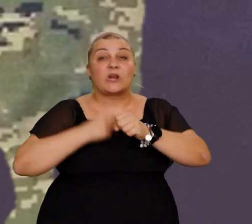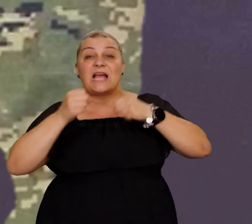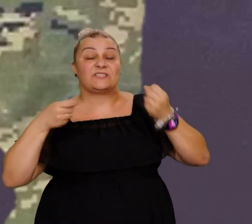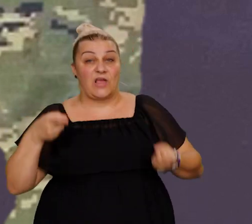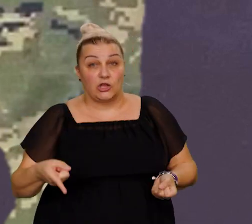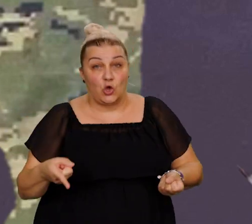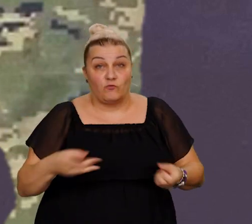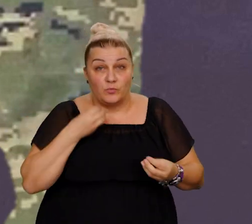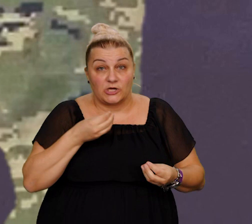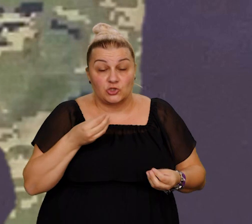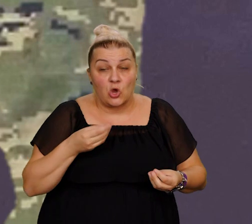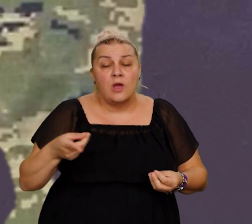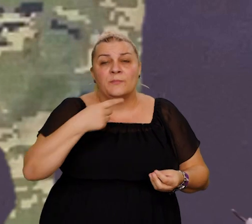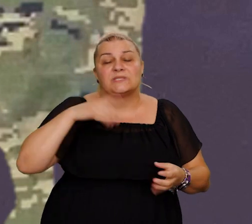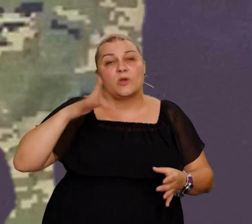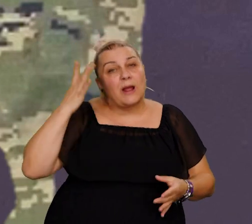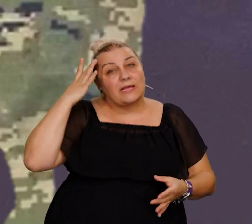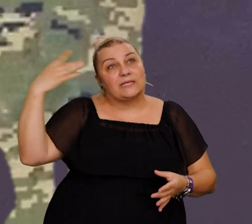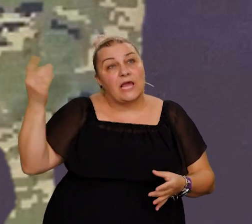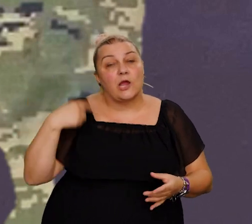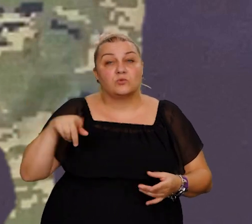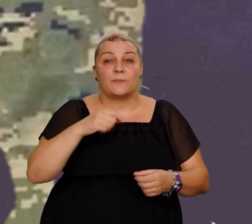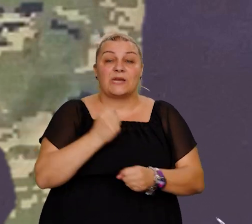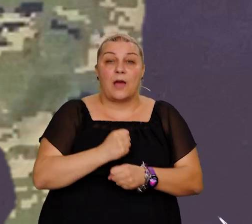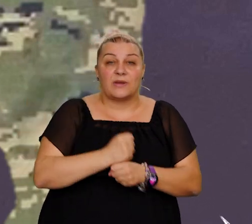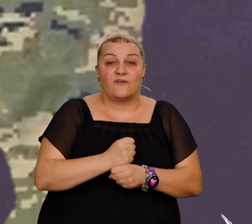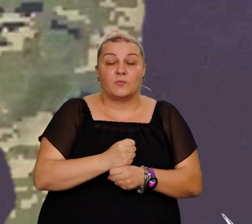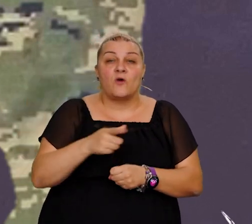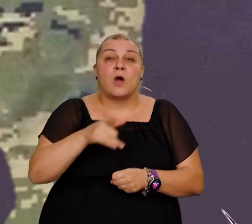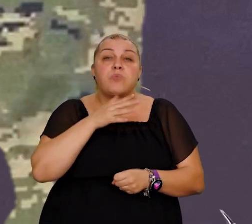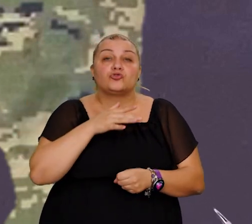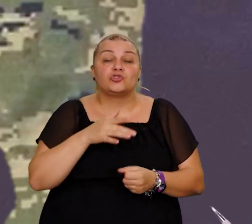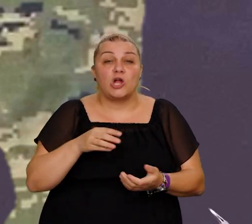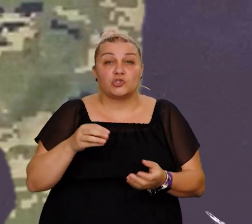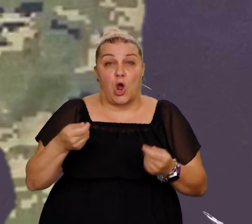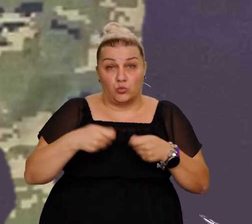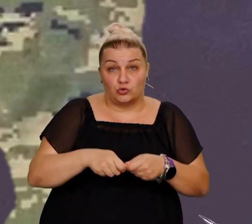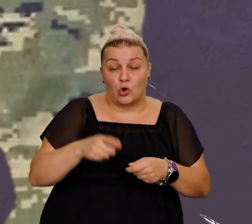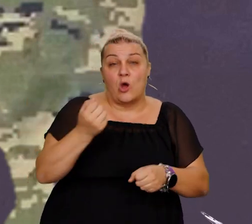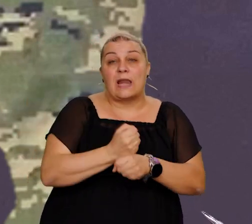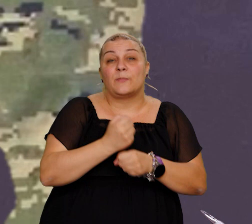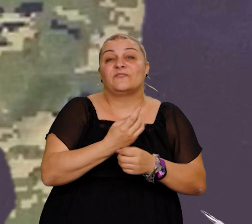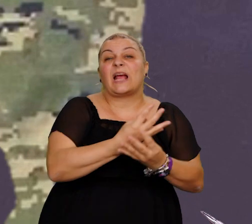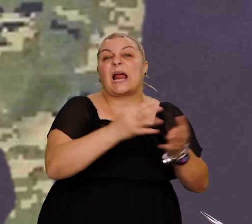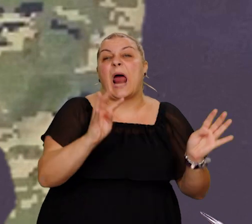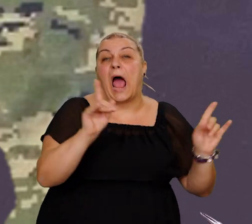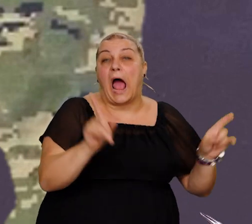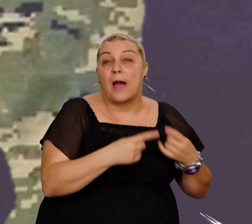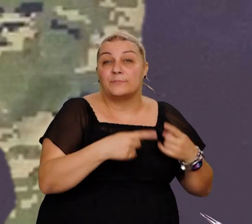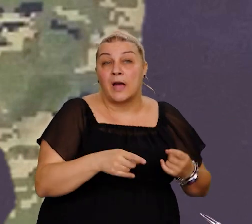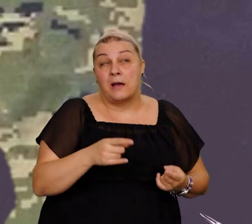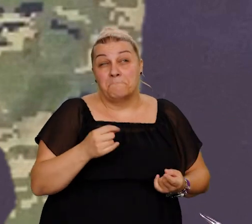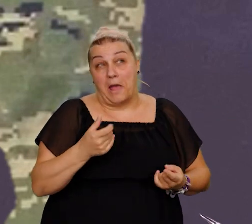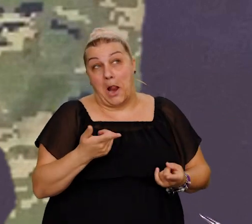sve. Kad smo išli sa idejom da napravimo taj, mislim, bošnjačka udruga, pa pravi koncert Klapa, to je malo